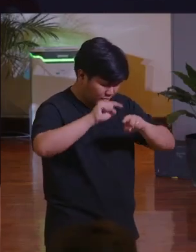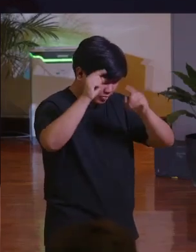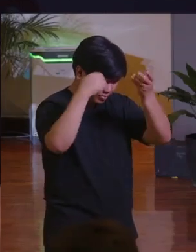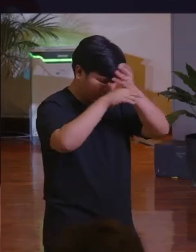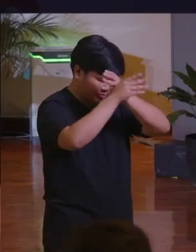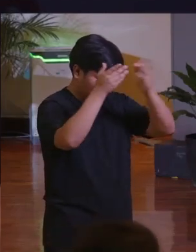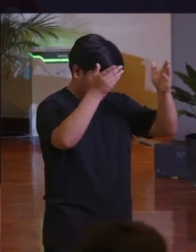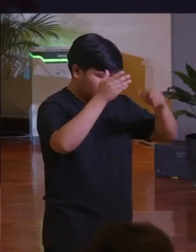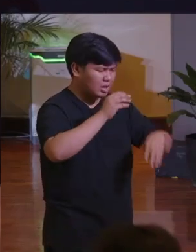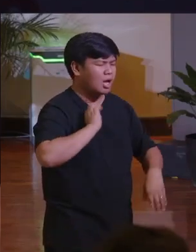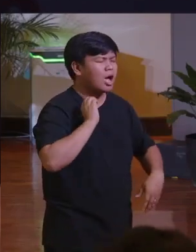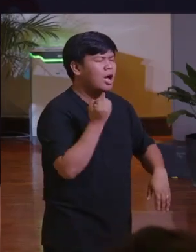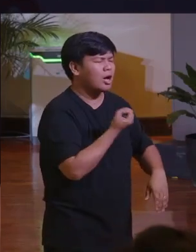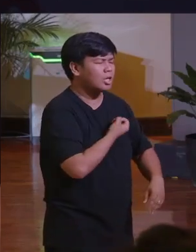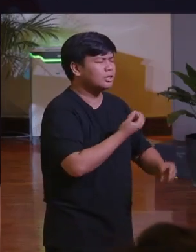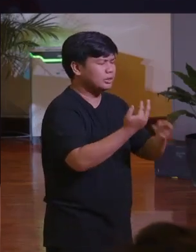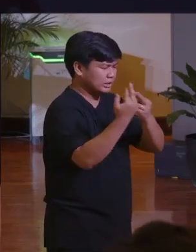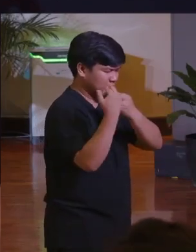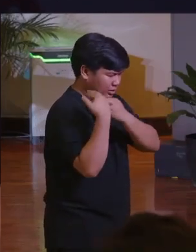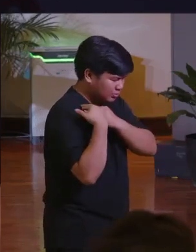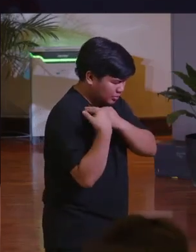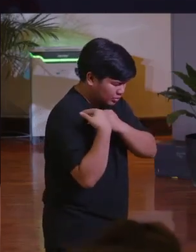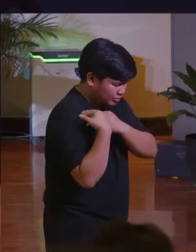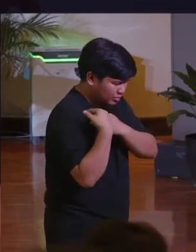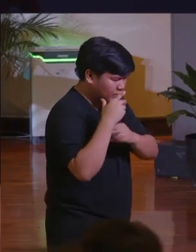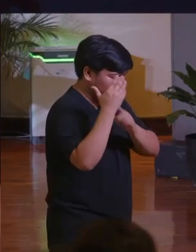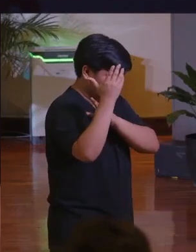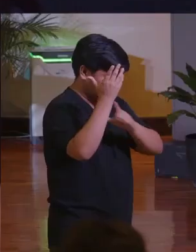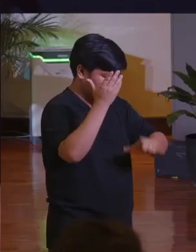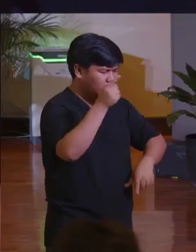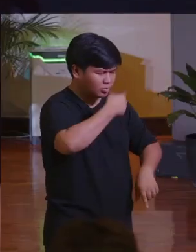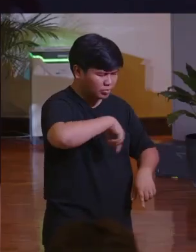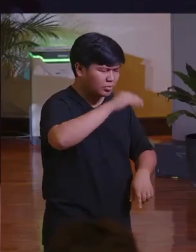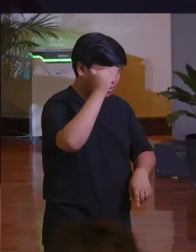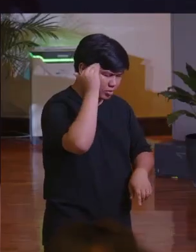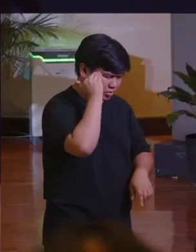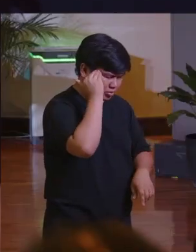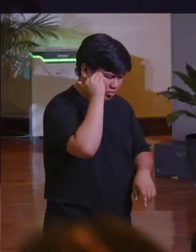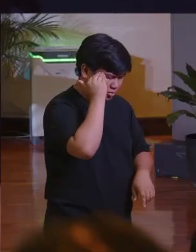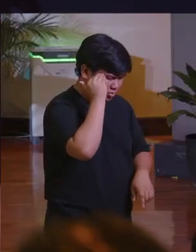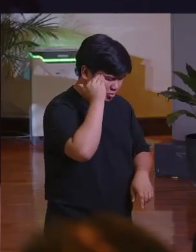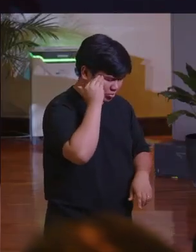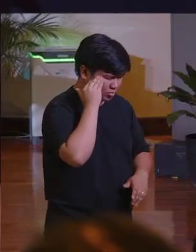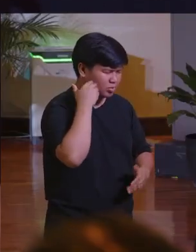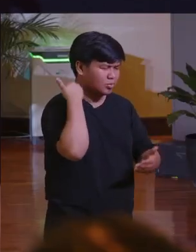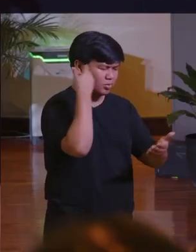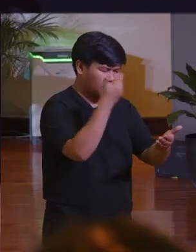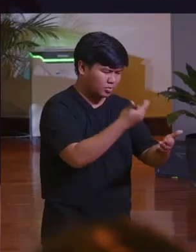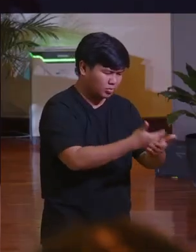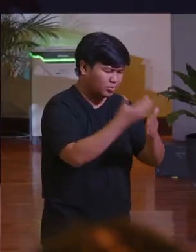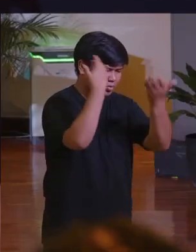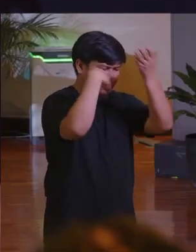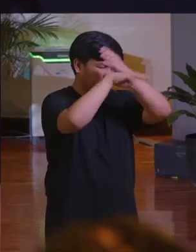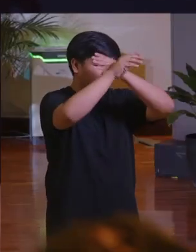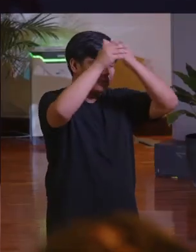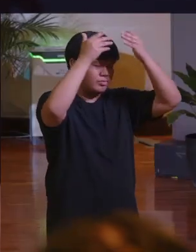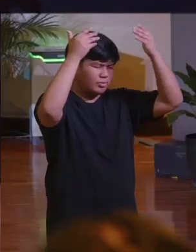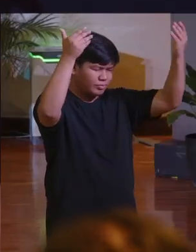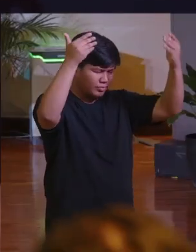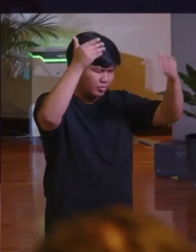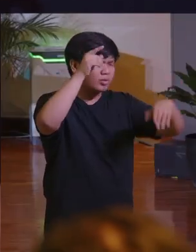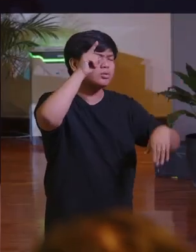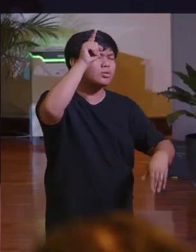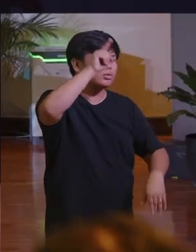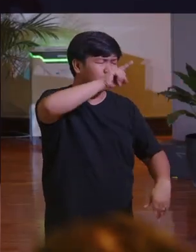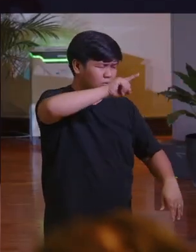Ito ang aming responsibilidad, Panginoon. Alam namin na pagdating namin sa langit, Panginoon,